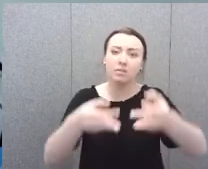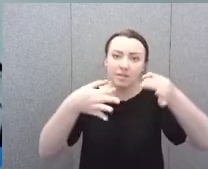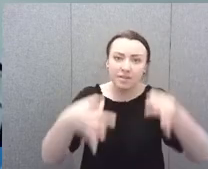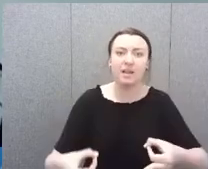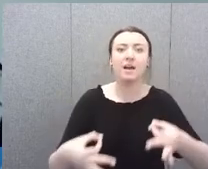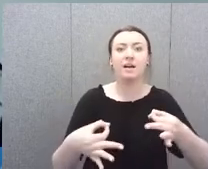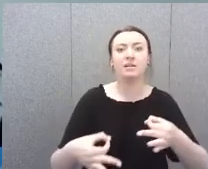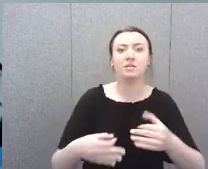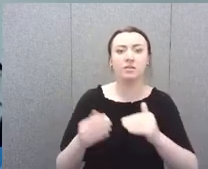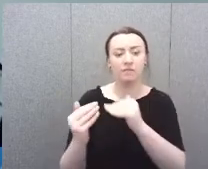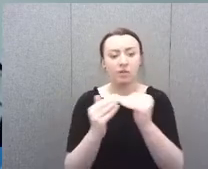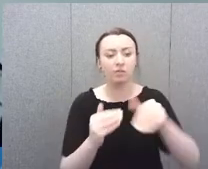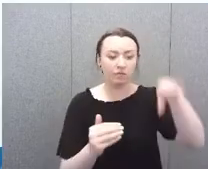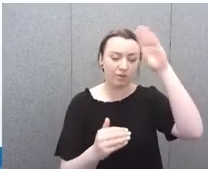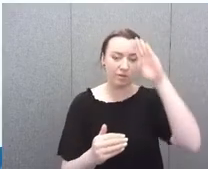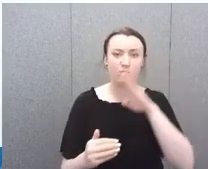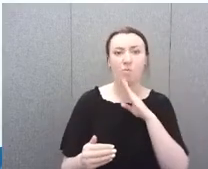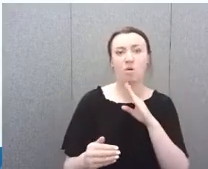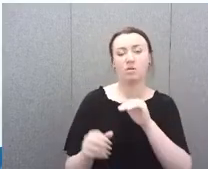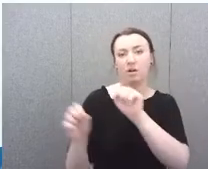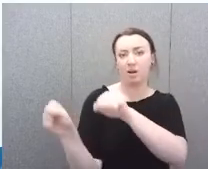мужчин и женщин. Спасибо.